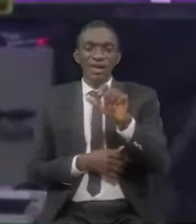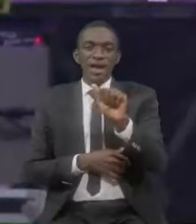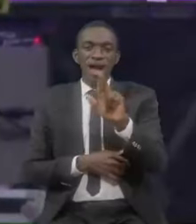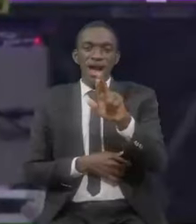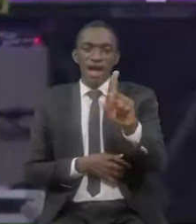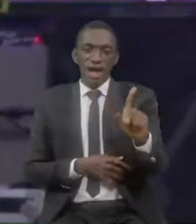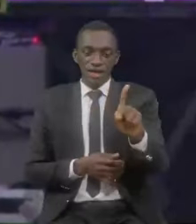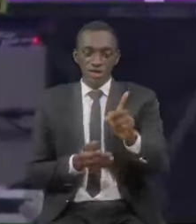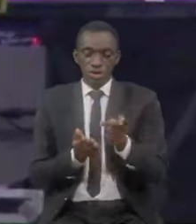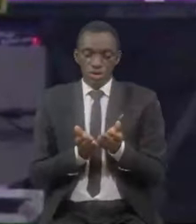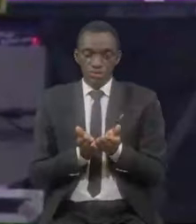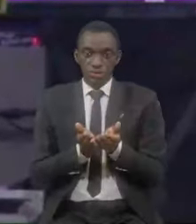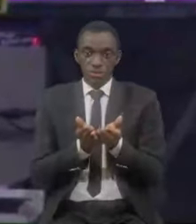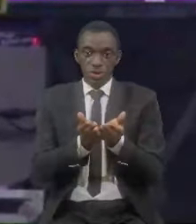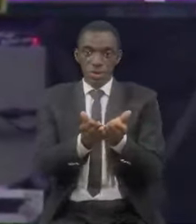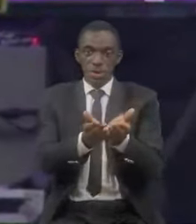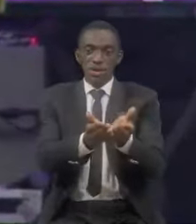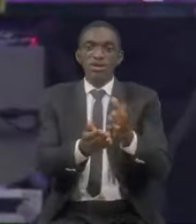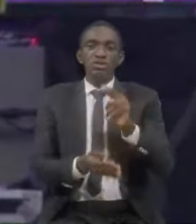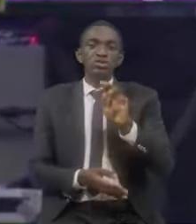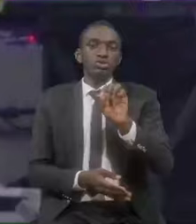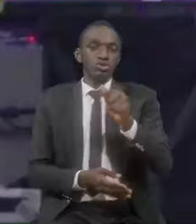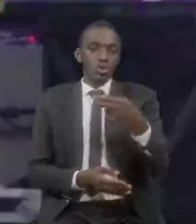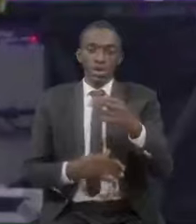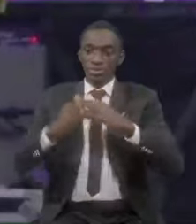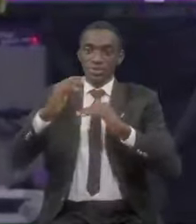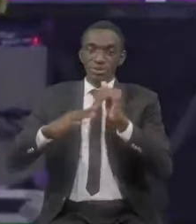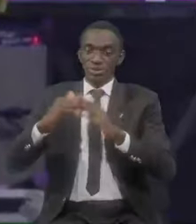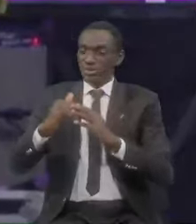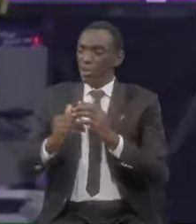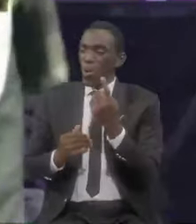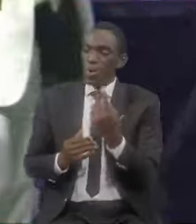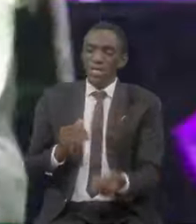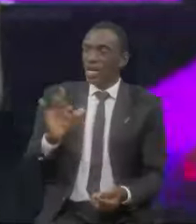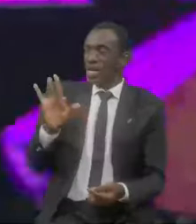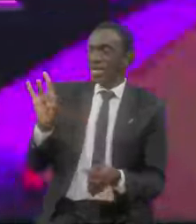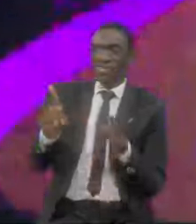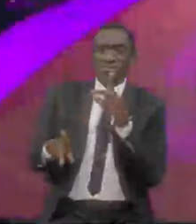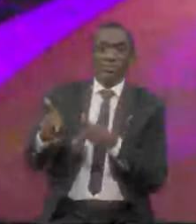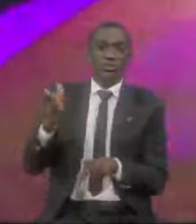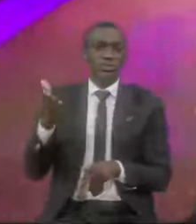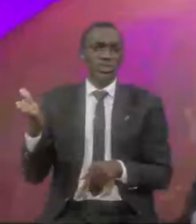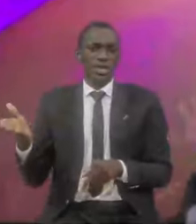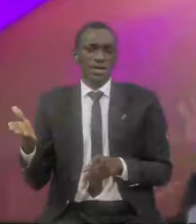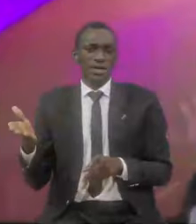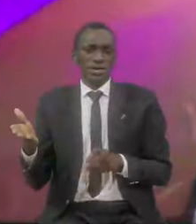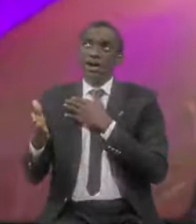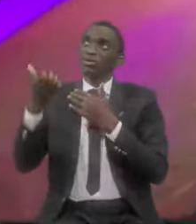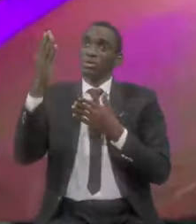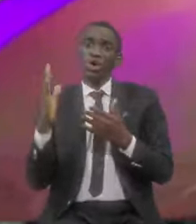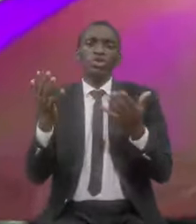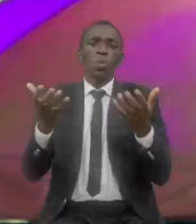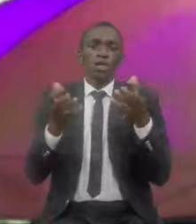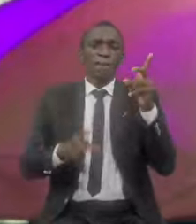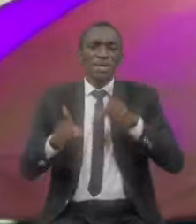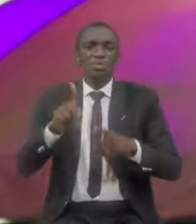Il ne veut pas que le ciel soit semblable à l'arche de Noé qui a habité seulement 8 têtes. Il veut que les gens de toute